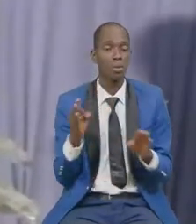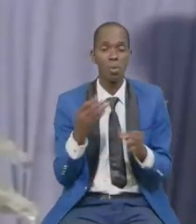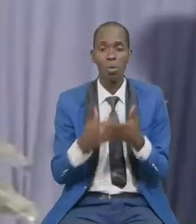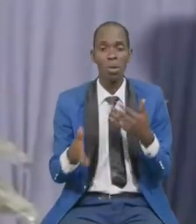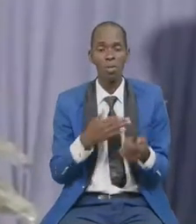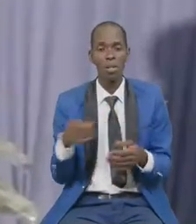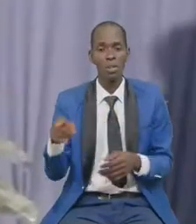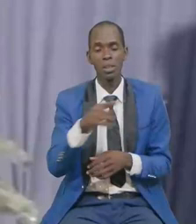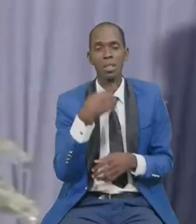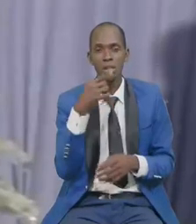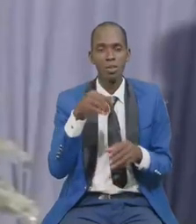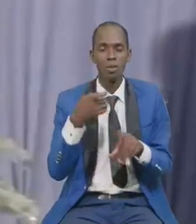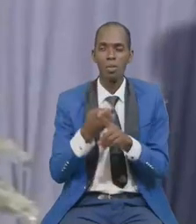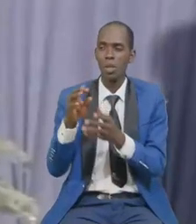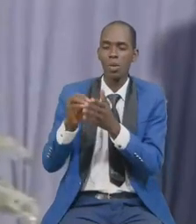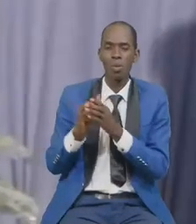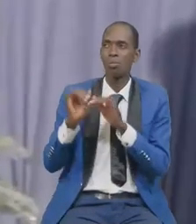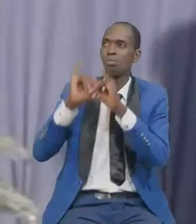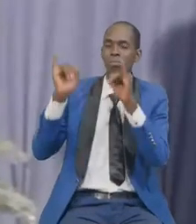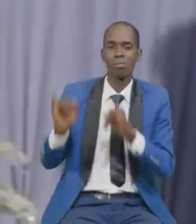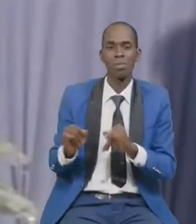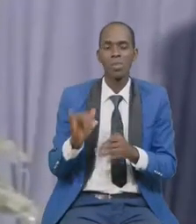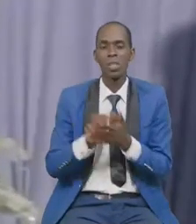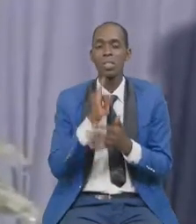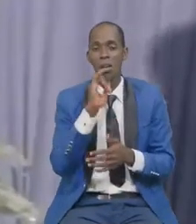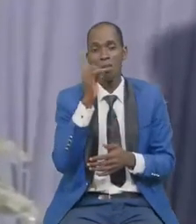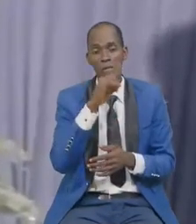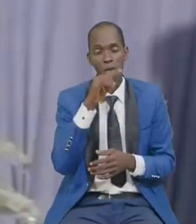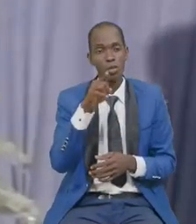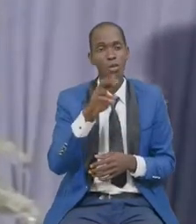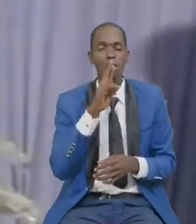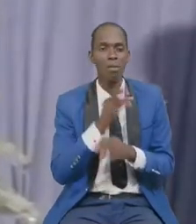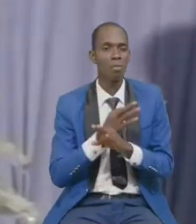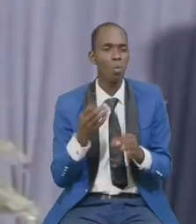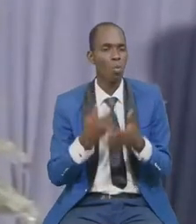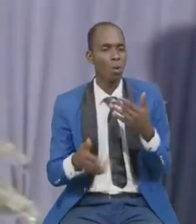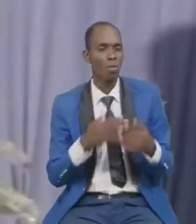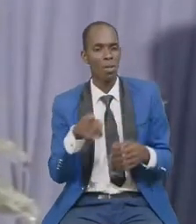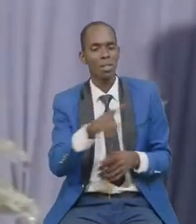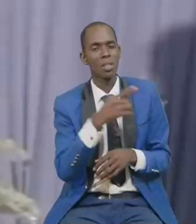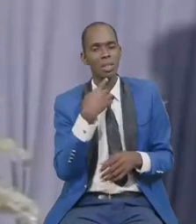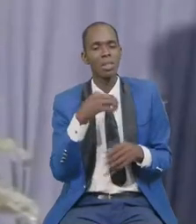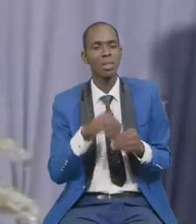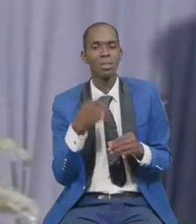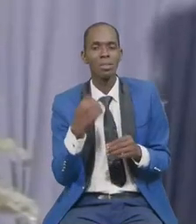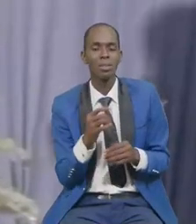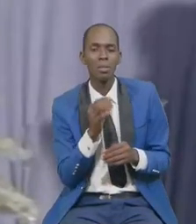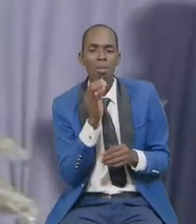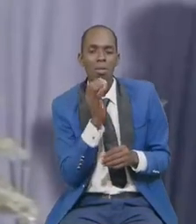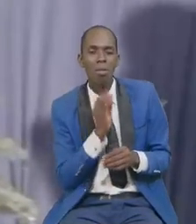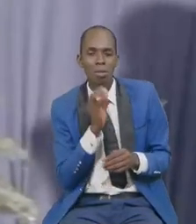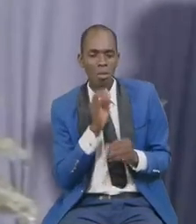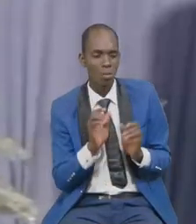couvent, c'est petit, tu es libre. Tout ce qu'ils ont dit dans l'assemblée occulte, Dieu merci, tu es